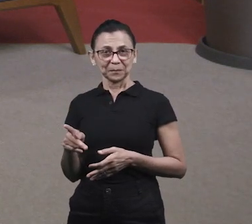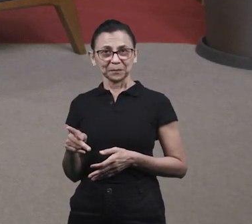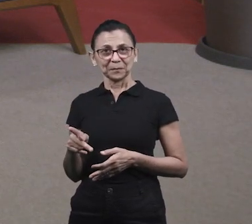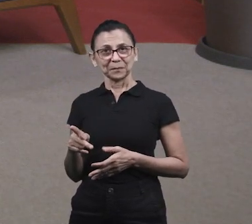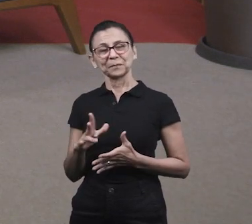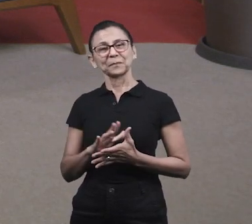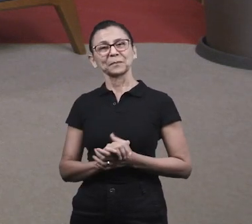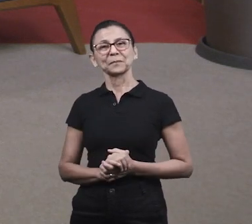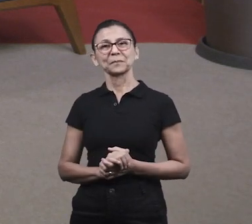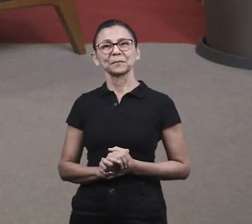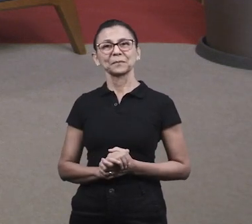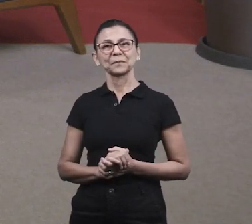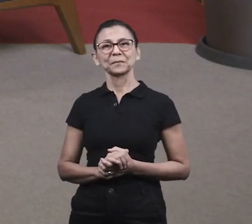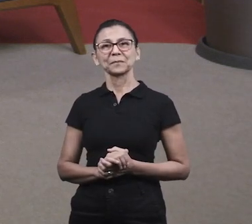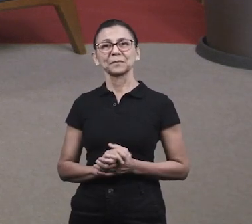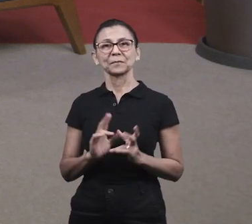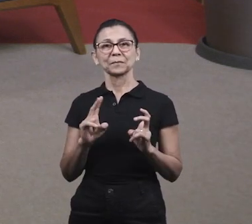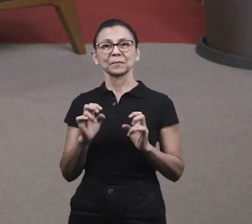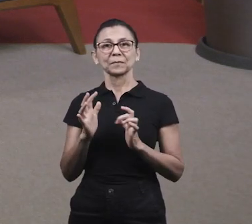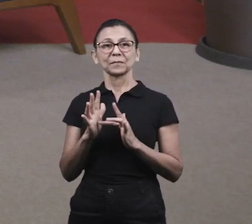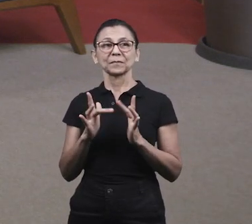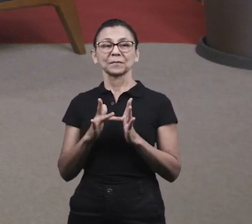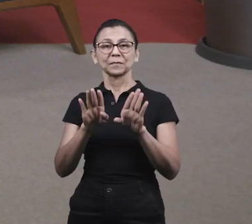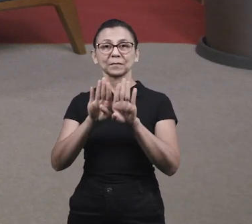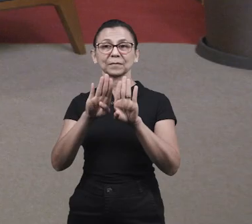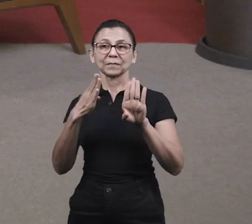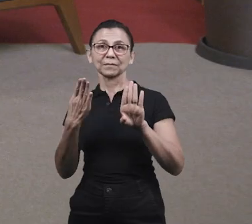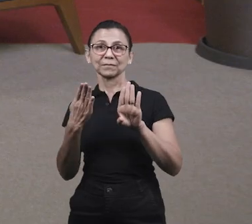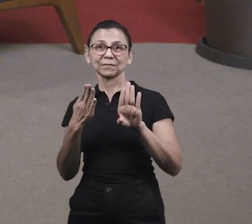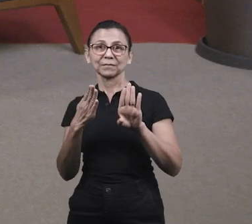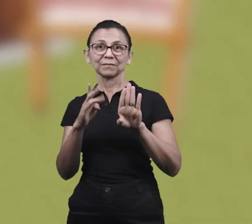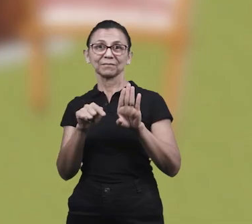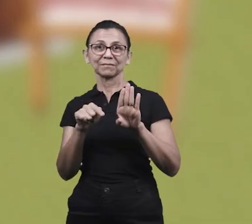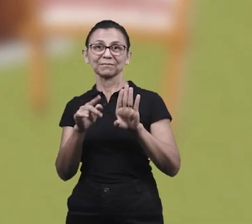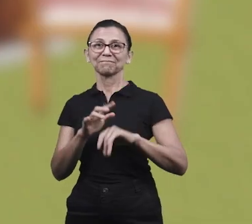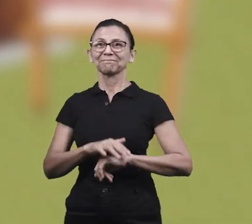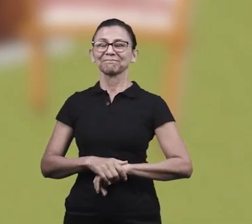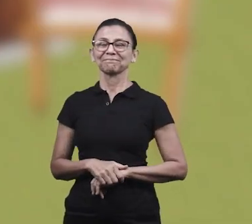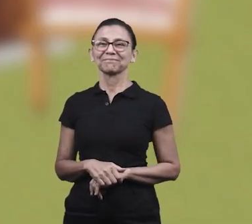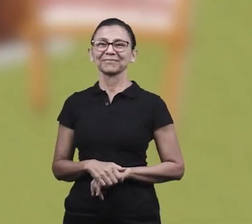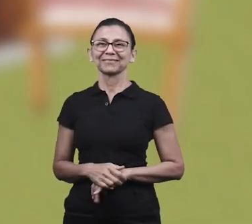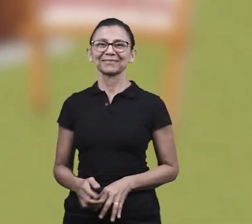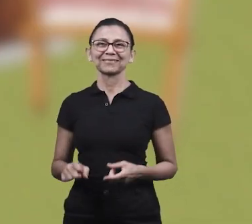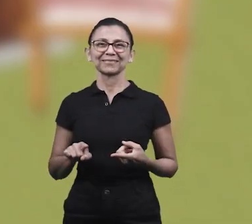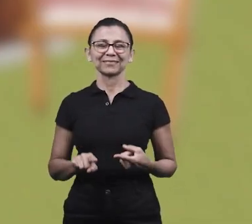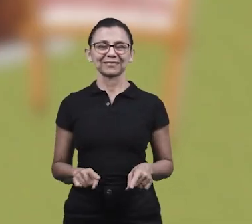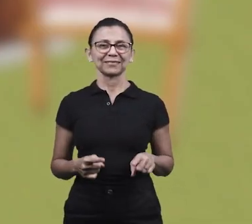Azevedo nous parlera sur le sujet Jésus à la porte.